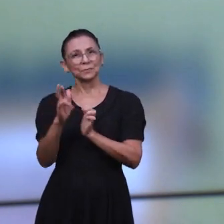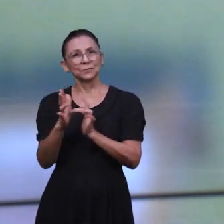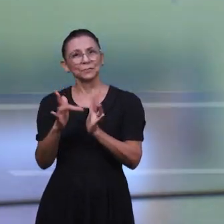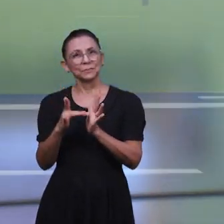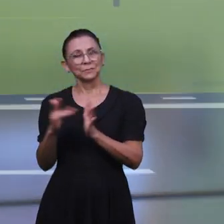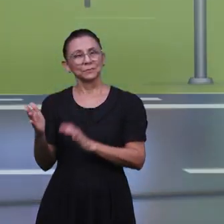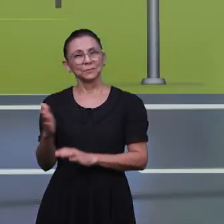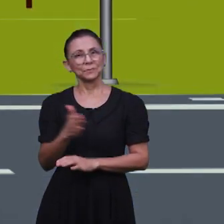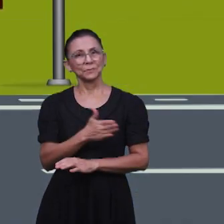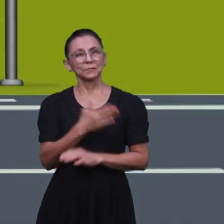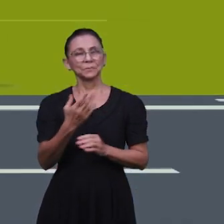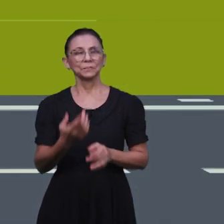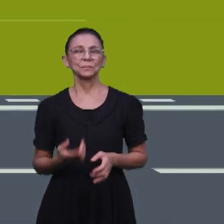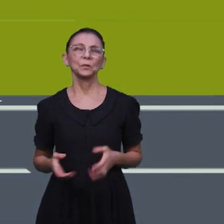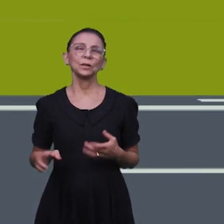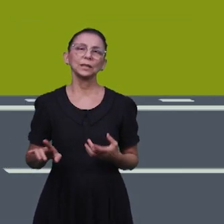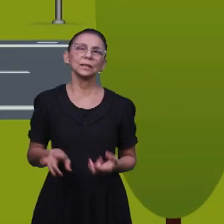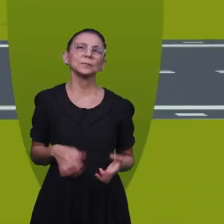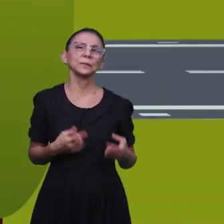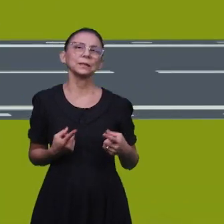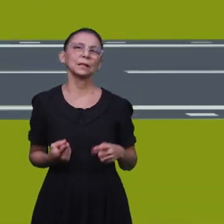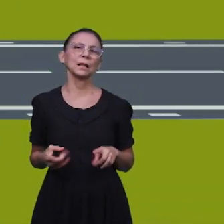Jésus.